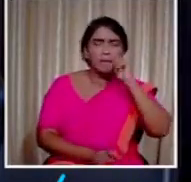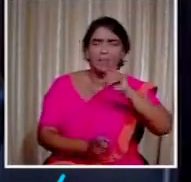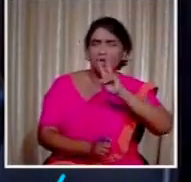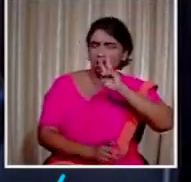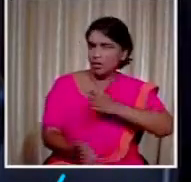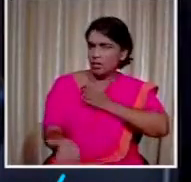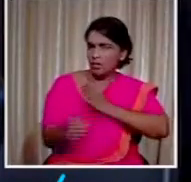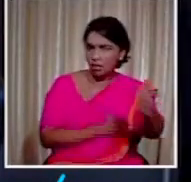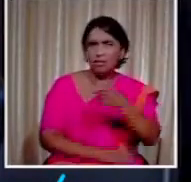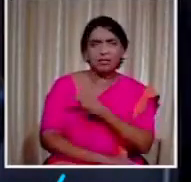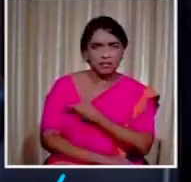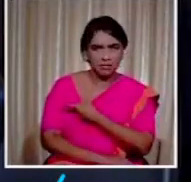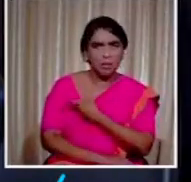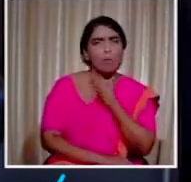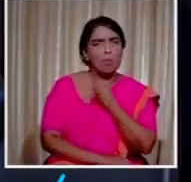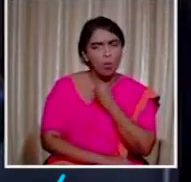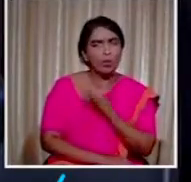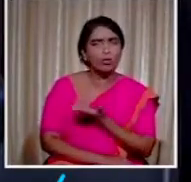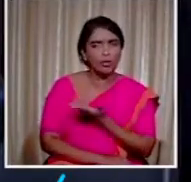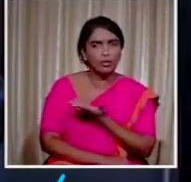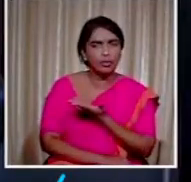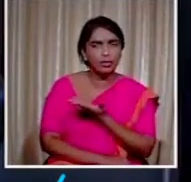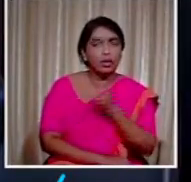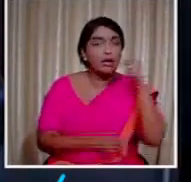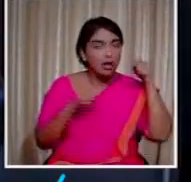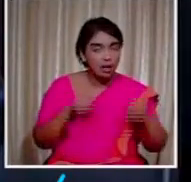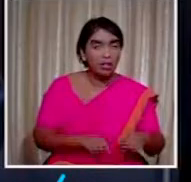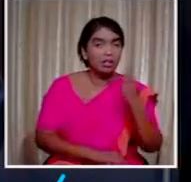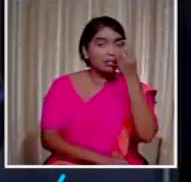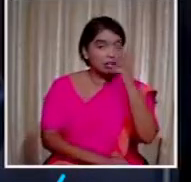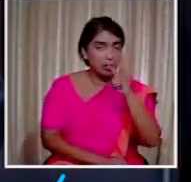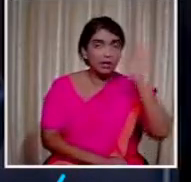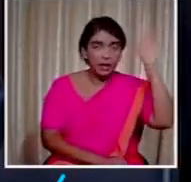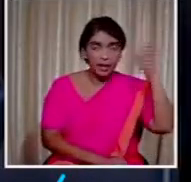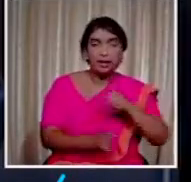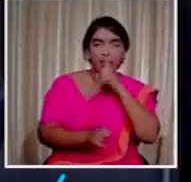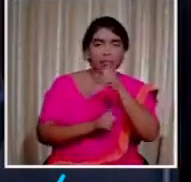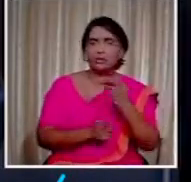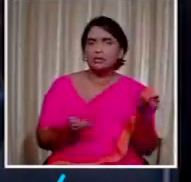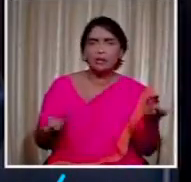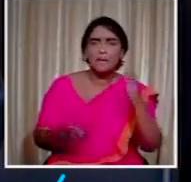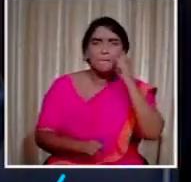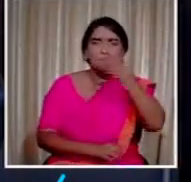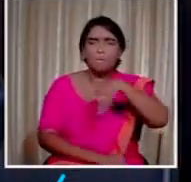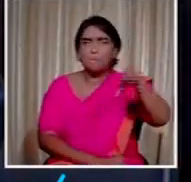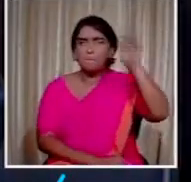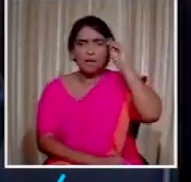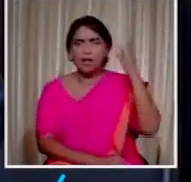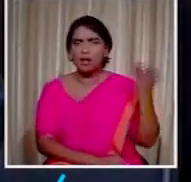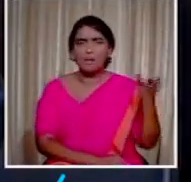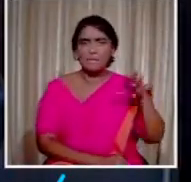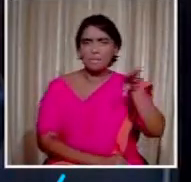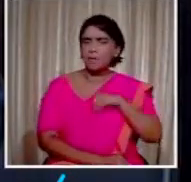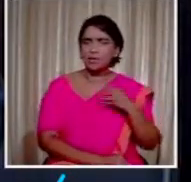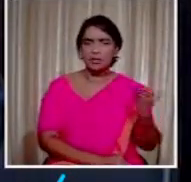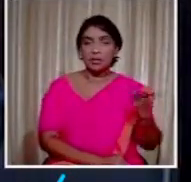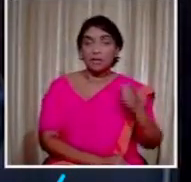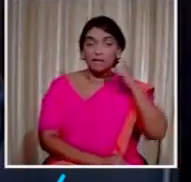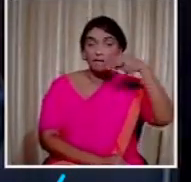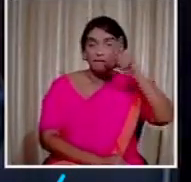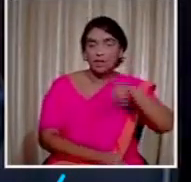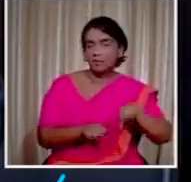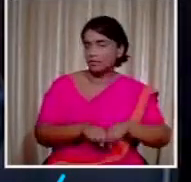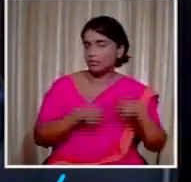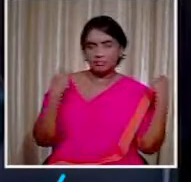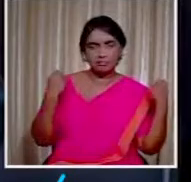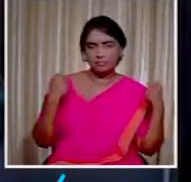කිව්වේ සම්පූර්ණ බොරුවක් නේ අසත්‍යයක් නේ. ඒතර අද 13 වෙනිදා එන නැවක් ගැන කියන එක කොහොමද මේ රටේ ජනතාව පිළිගන්නේ? ඒ නිසා ඒ විශ්වාසය බිඳ වැටලා